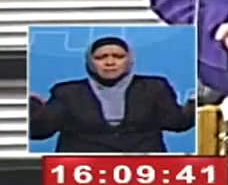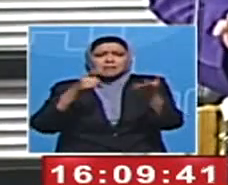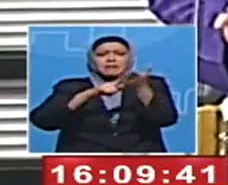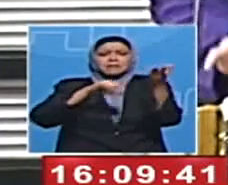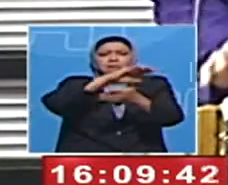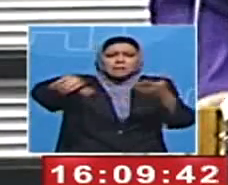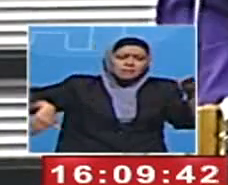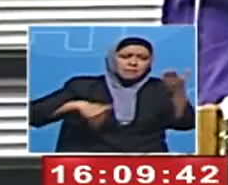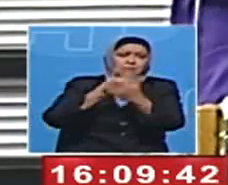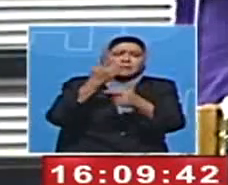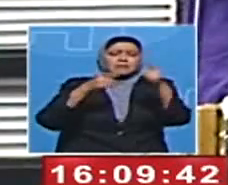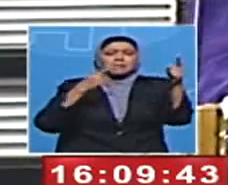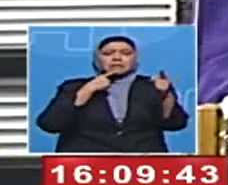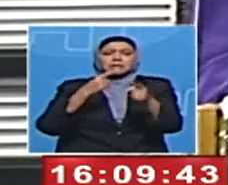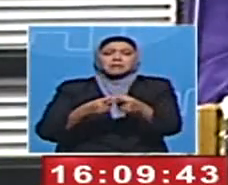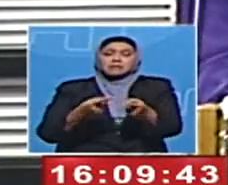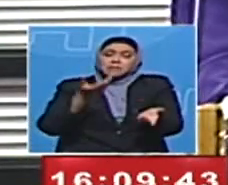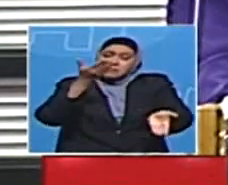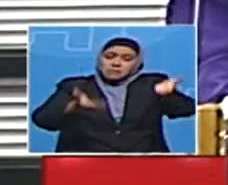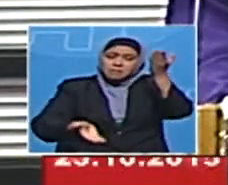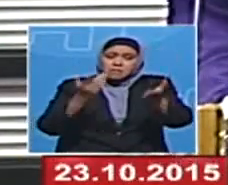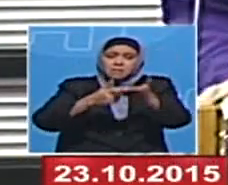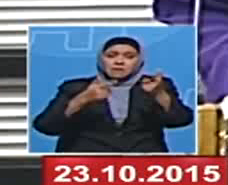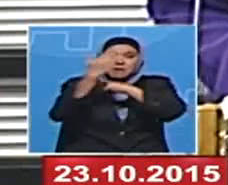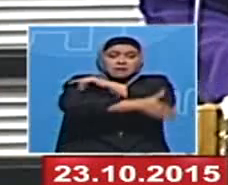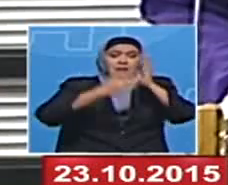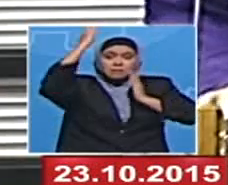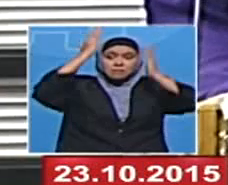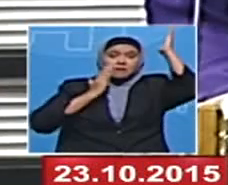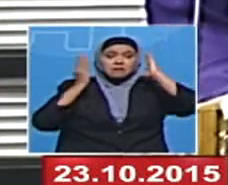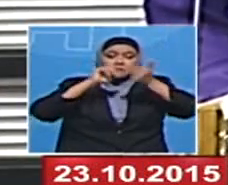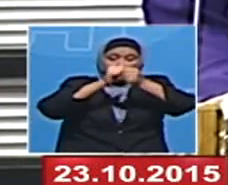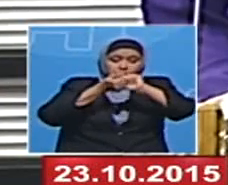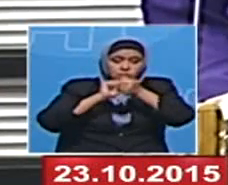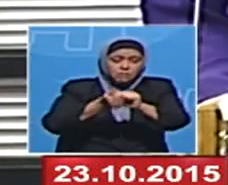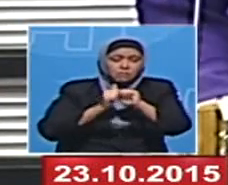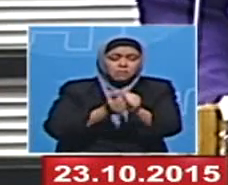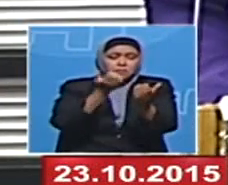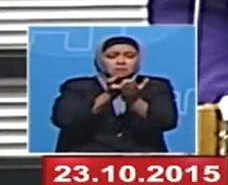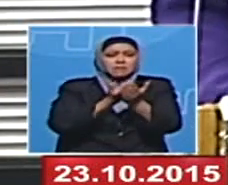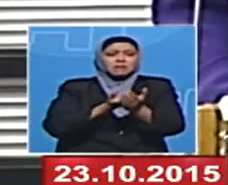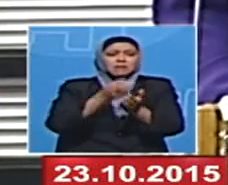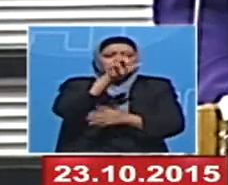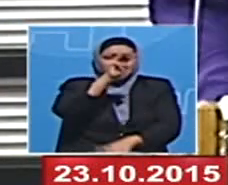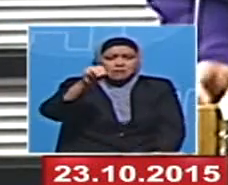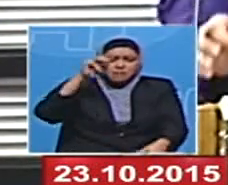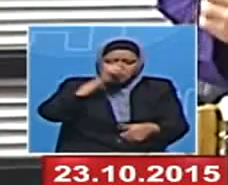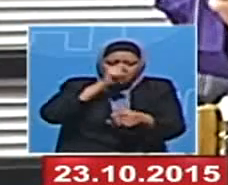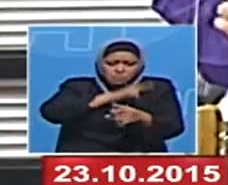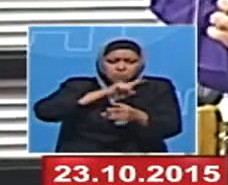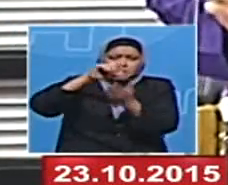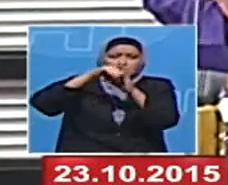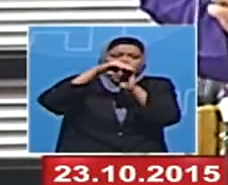Malaysia kononnya negara ini ambang muflis berada dalam krisis ekonomi nilai Ringgit terjejas Teruk